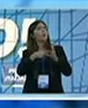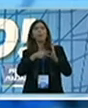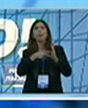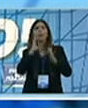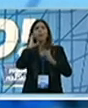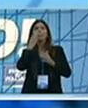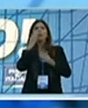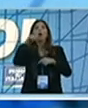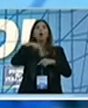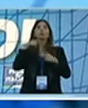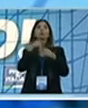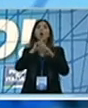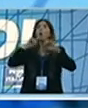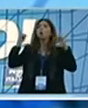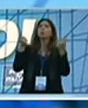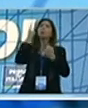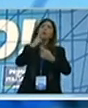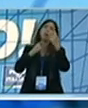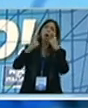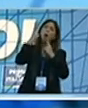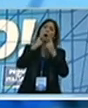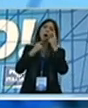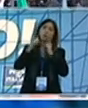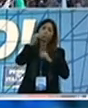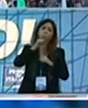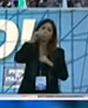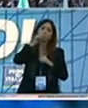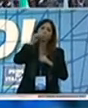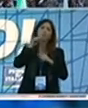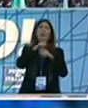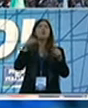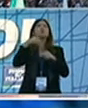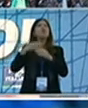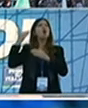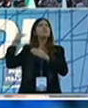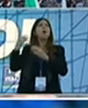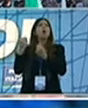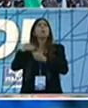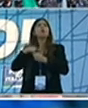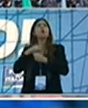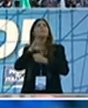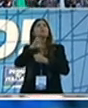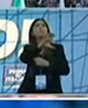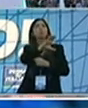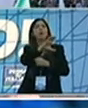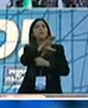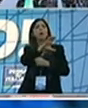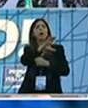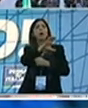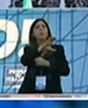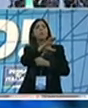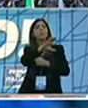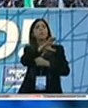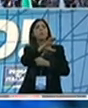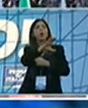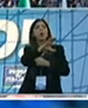quella, al momento si è messa proprio in quel segmento, come dire, faccio la mia parte ma lascio a Salvini la parte del